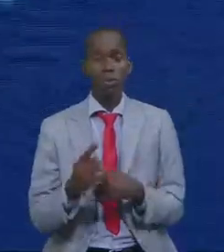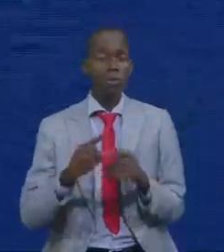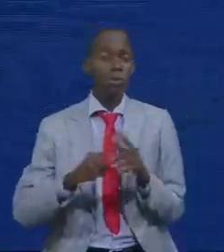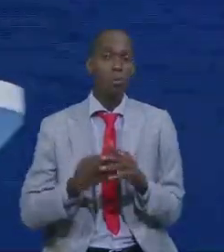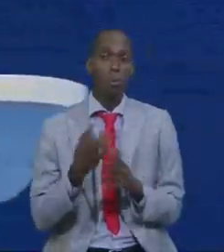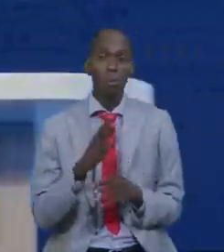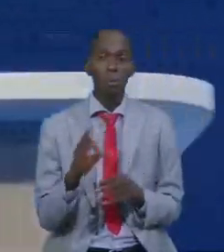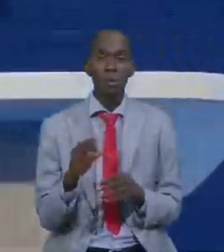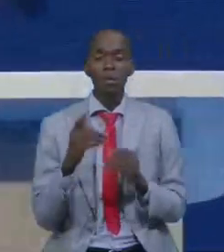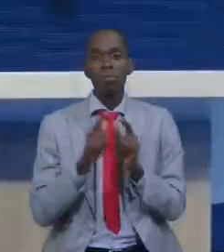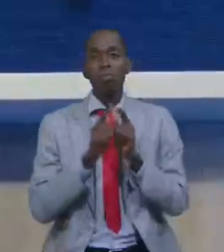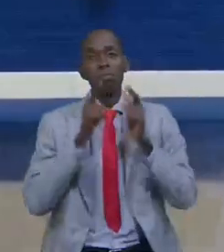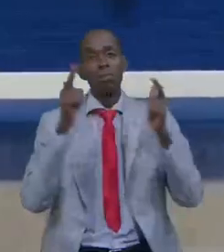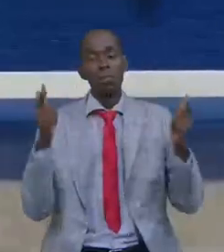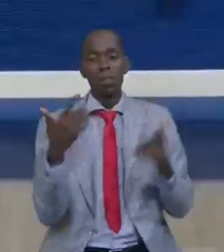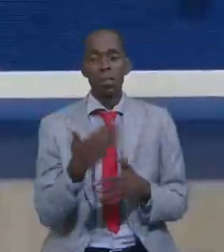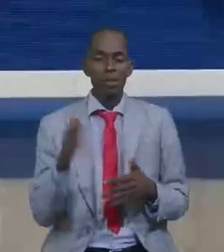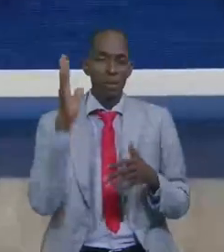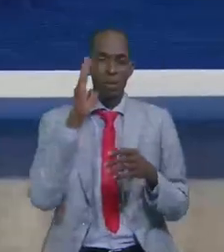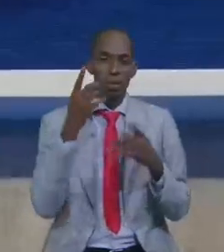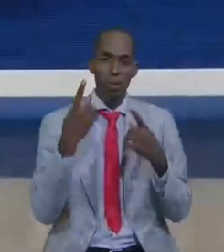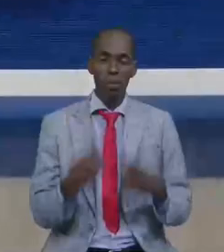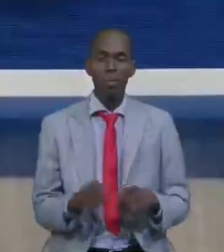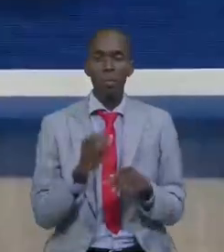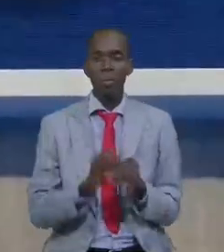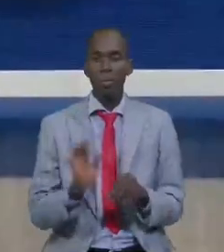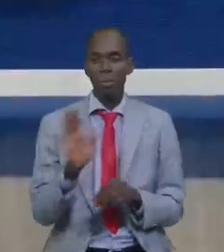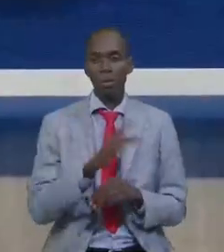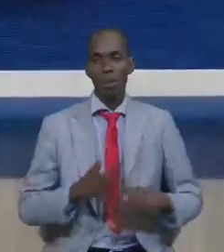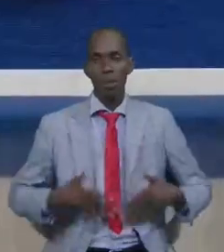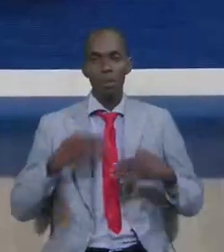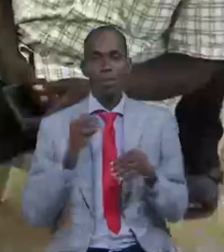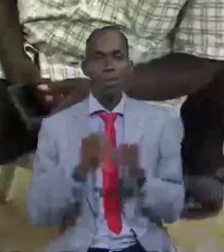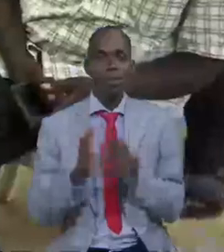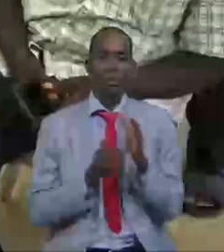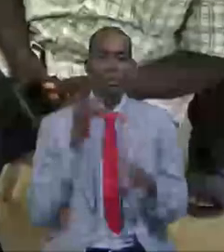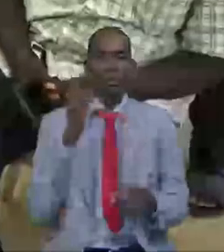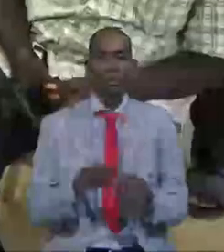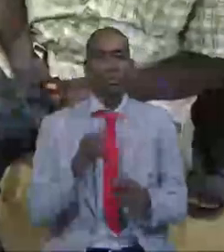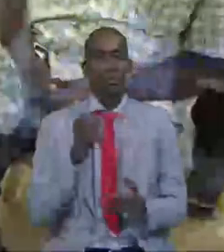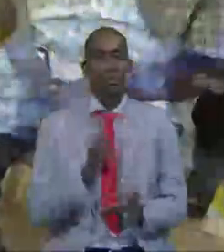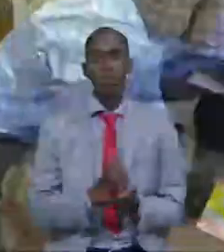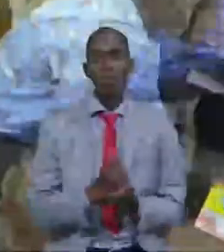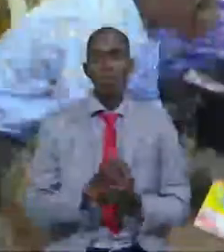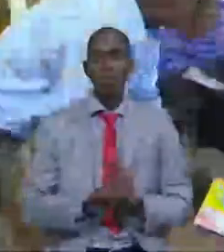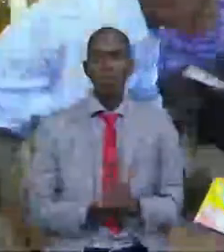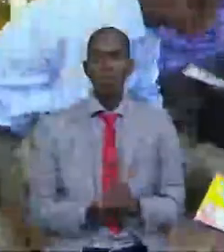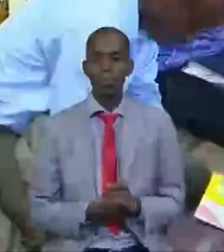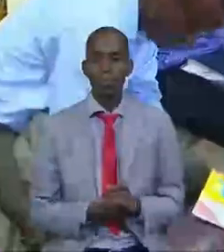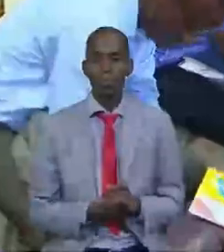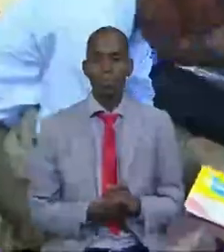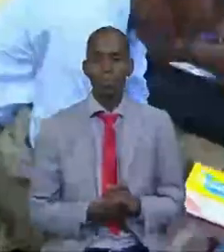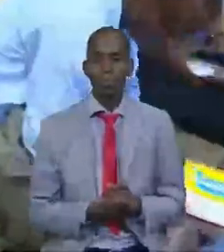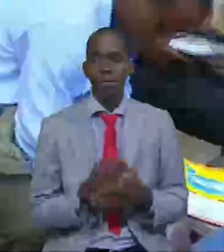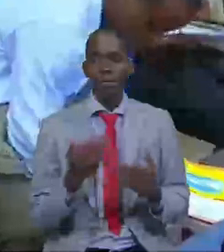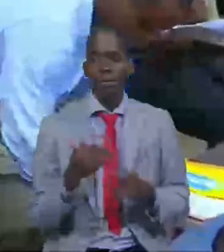Les choses surnaturelles vont se produire dans ta vie au nom de Jésus. Ce soir, je voudrais